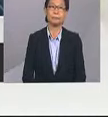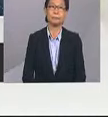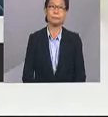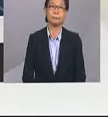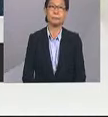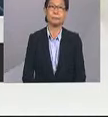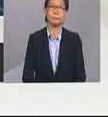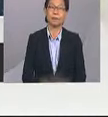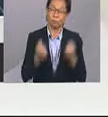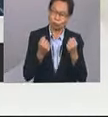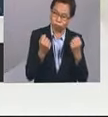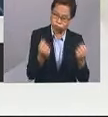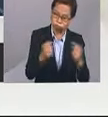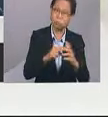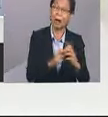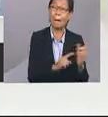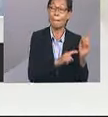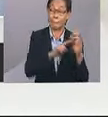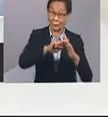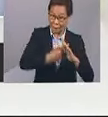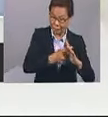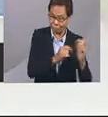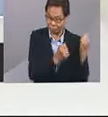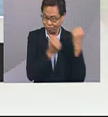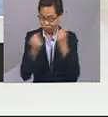Dan pergerakan mereka ini adalah